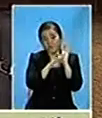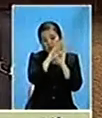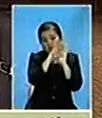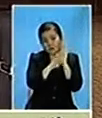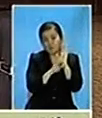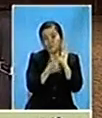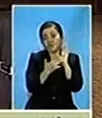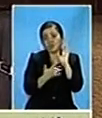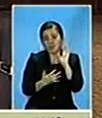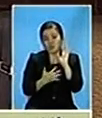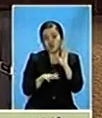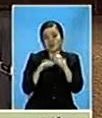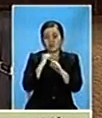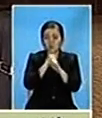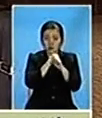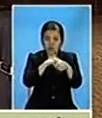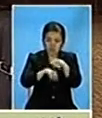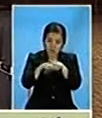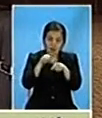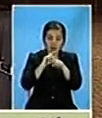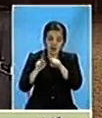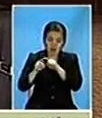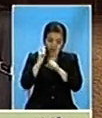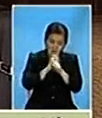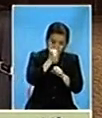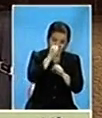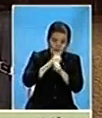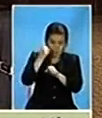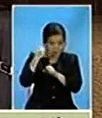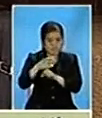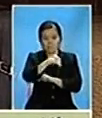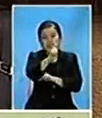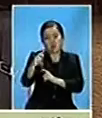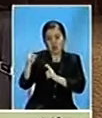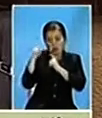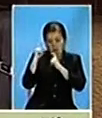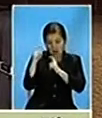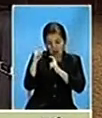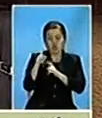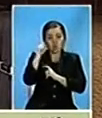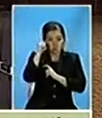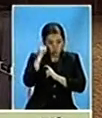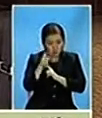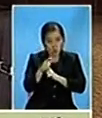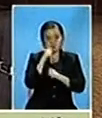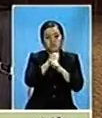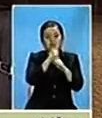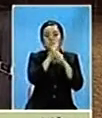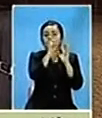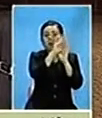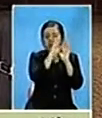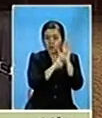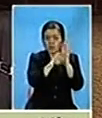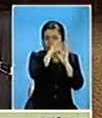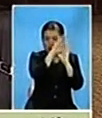ย่างไรที่ท่านจะสามารถทำได้หรือไม่ได้นั้นไอ้นั้นก็จะเป็นอันตรายอย่างยิ่งจึงจำเป็นต้องมีระเบียบและข้อบังคับผมขออนุญาตท่